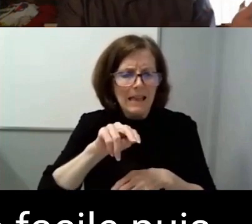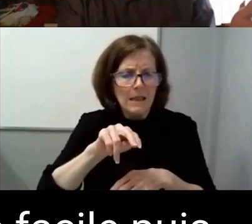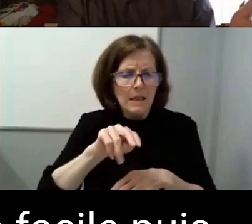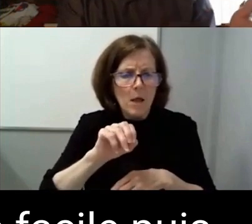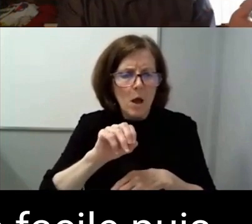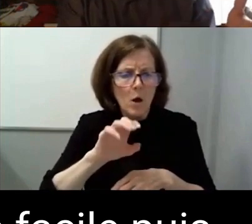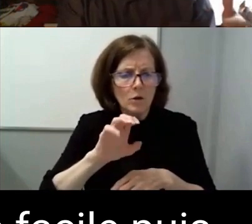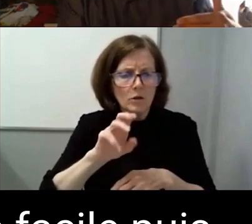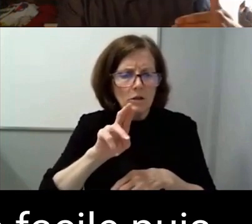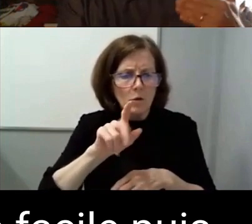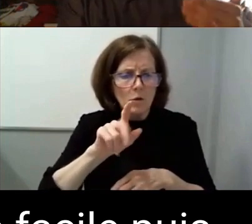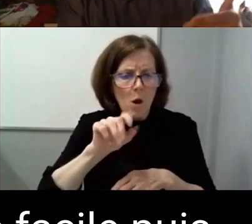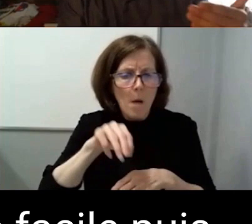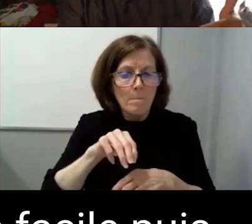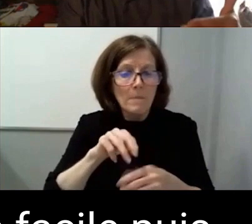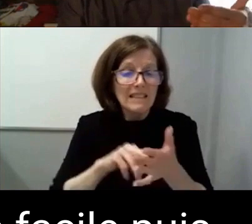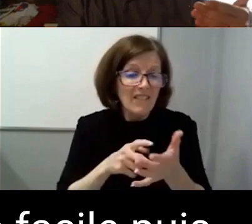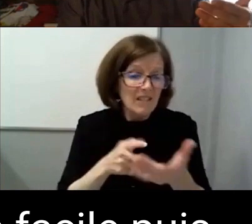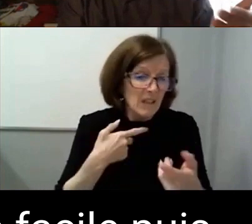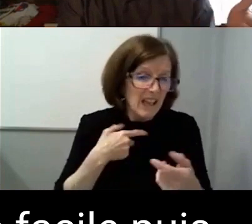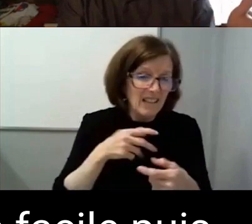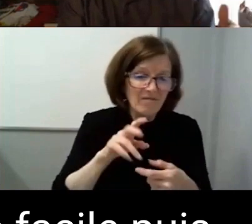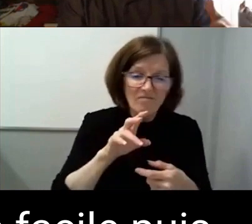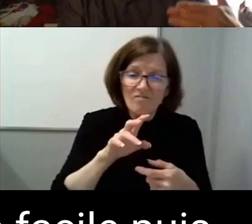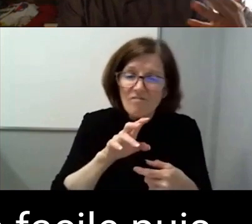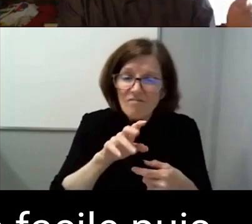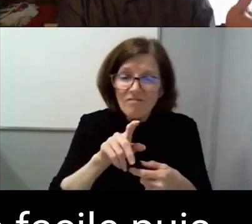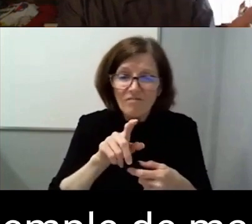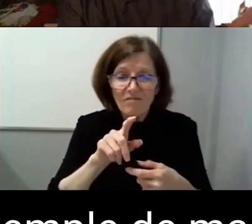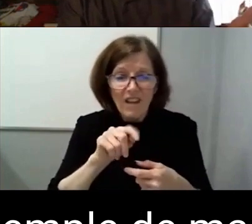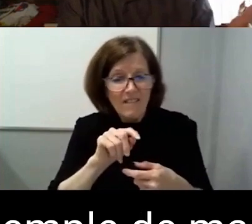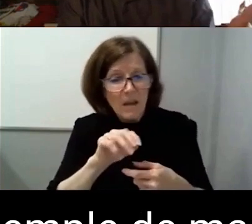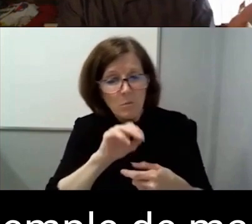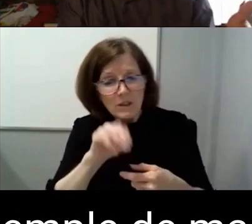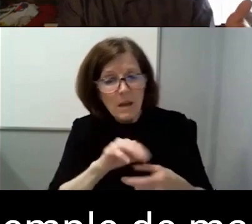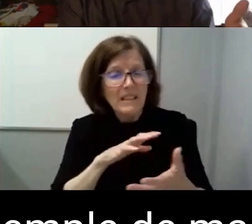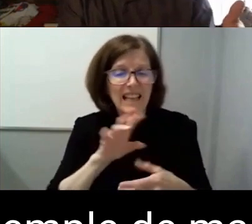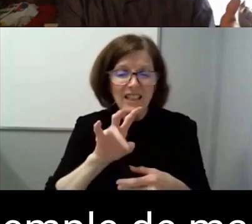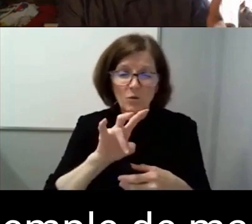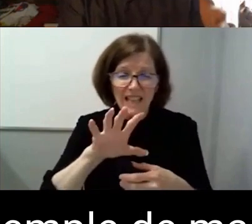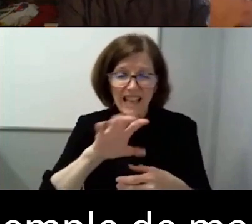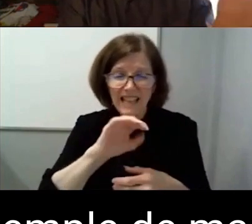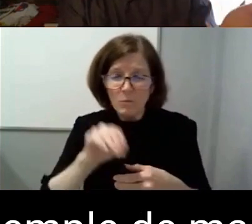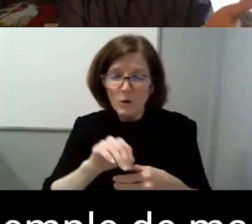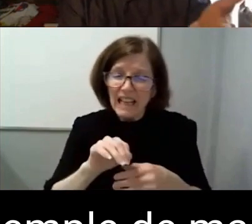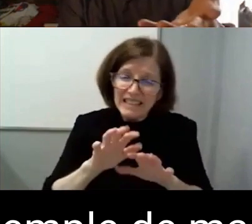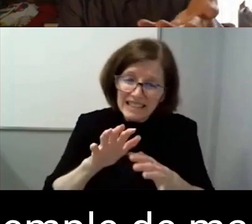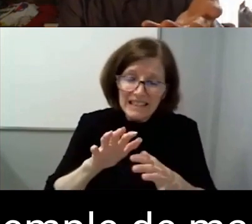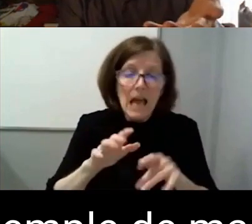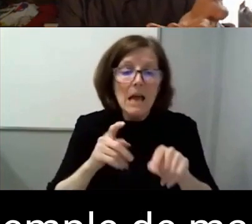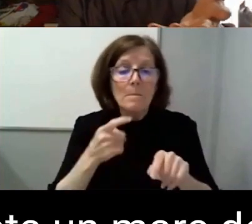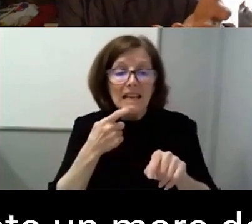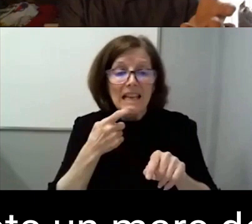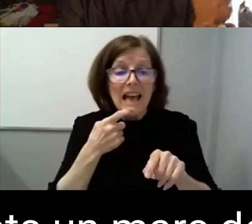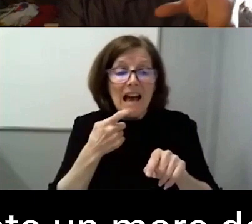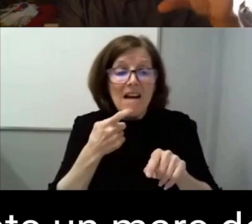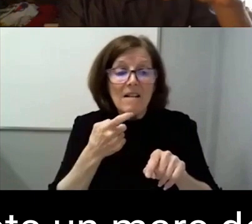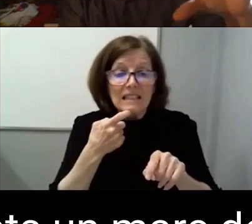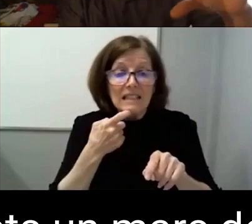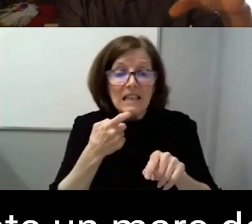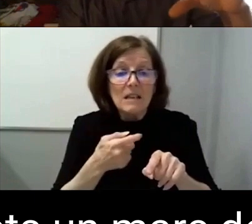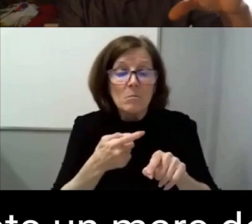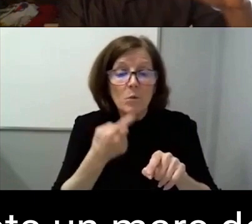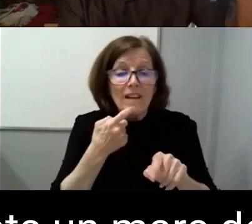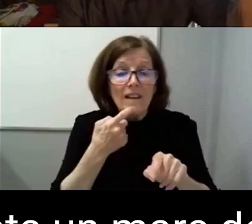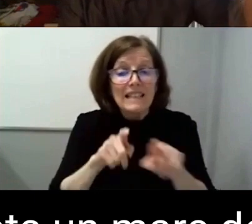être 75 puis ça serait juste toujours plus facile puis plus rapide à cultiver. Donc, comme dans l'exemple de ma chaudière, hein, où si